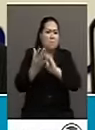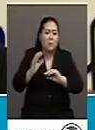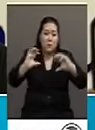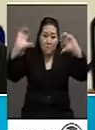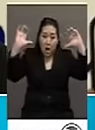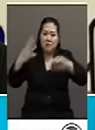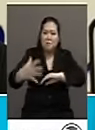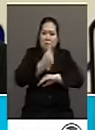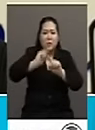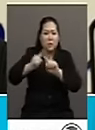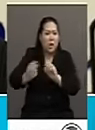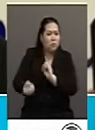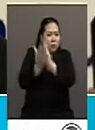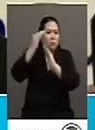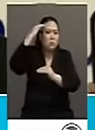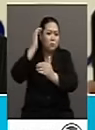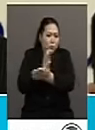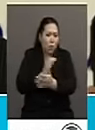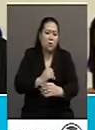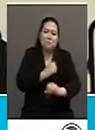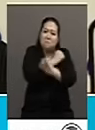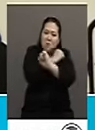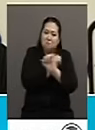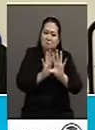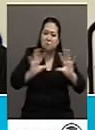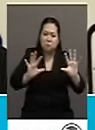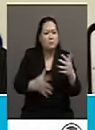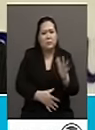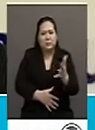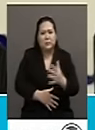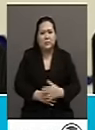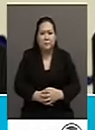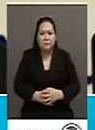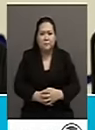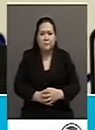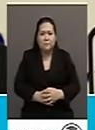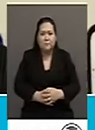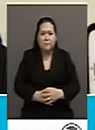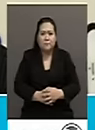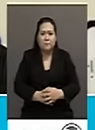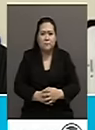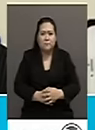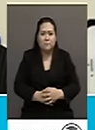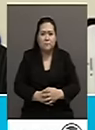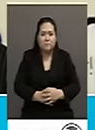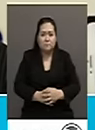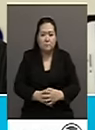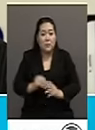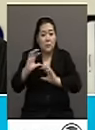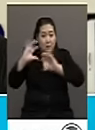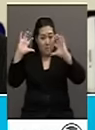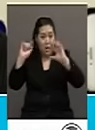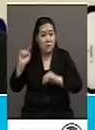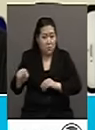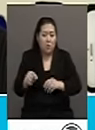ข่มขู่เจ้าหน้าที่ไม่ต้องการสร้างก่อกำแพงมนุษย์ใดๆ ครับยังมองกันต่างมุมทั้งภาครัฐทั้งศิ